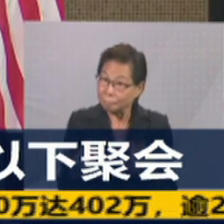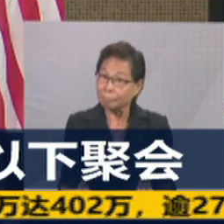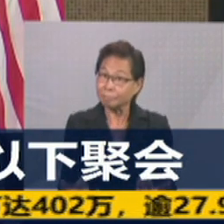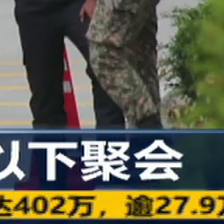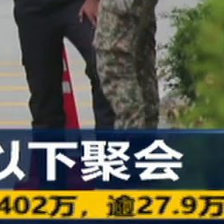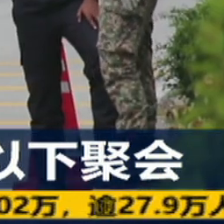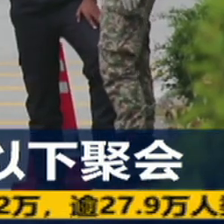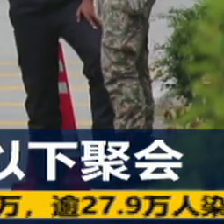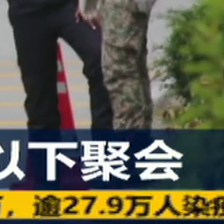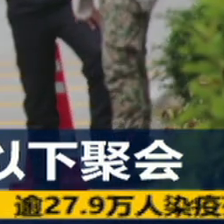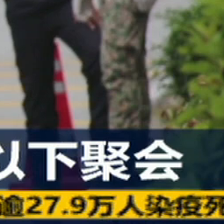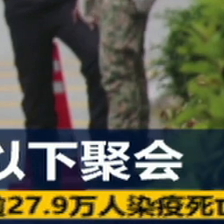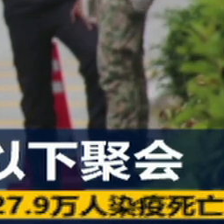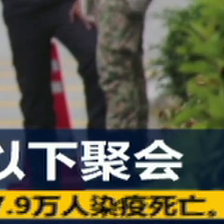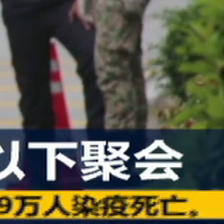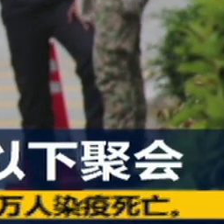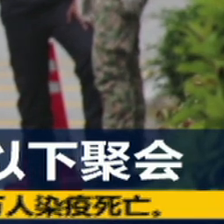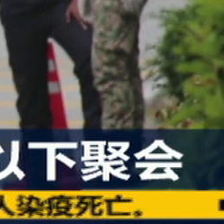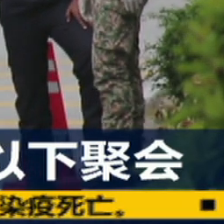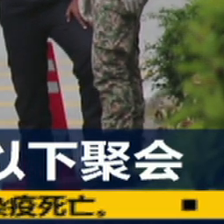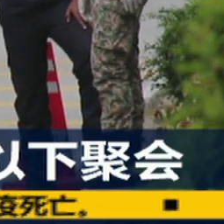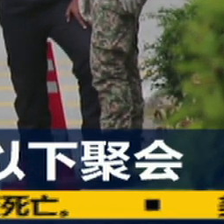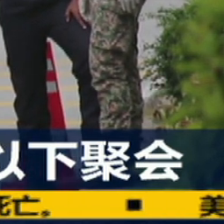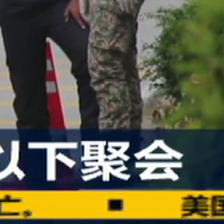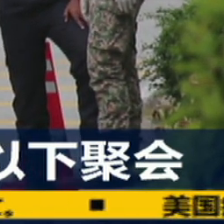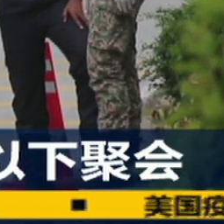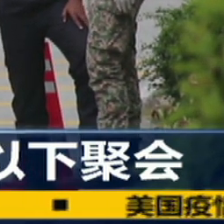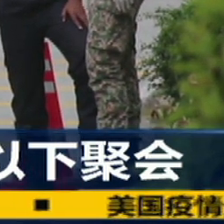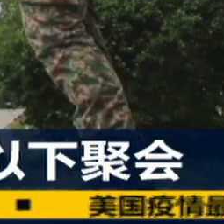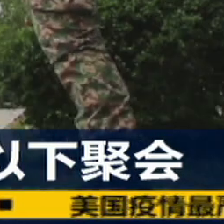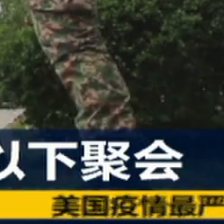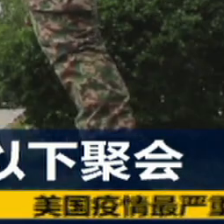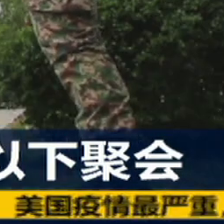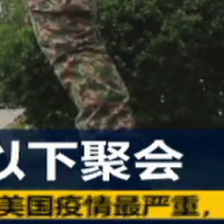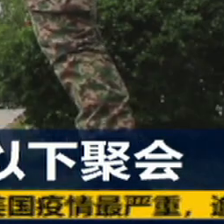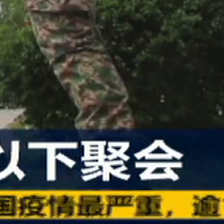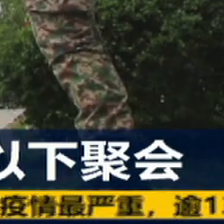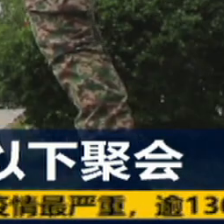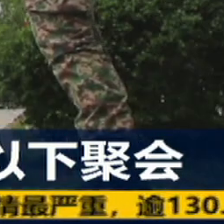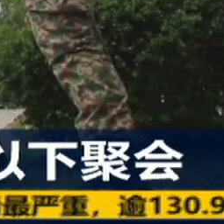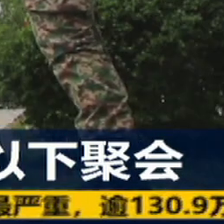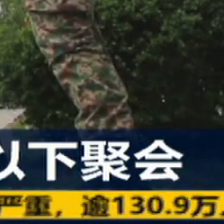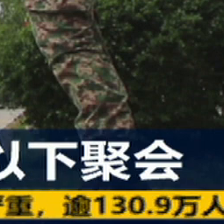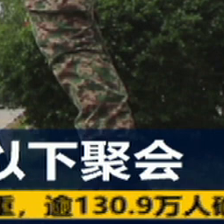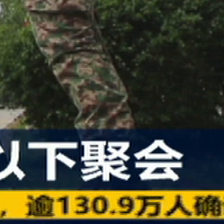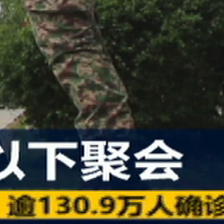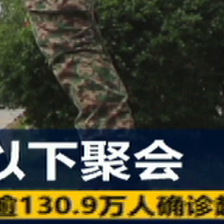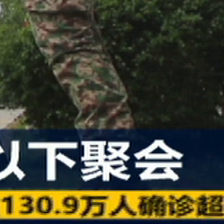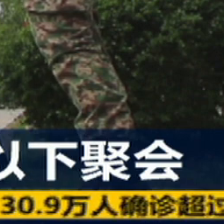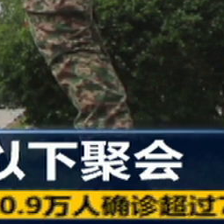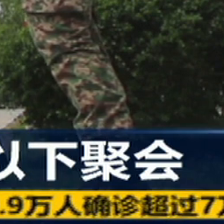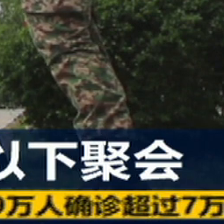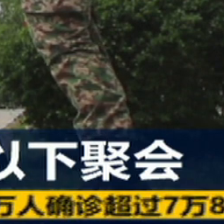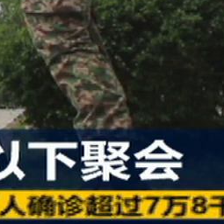开斋节，但他表明和邻居或同个州属的亲友佳节聚会获准举行，条件是人数